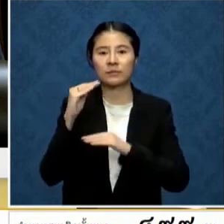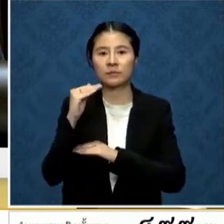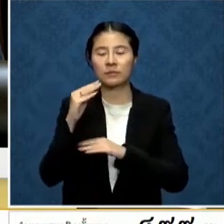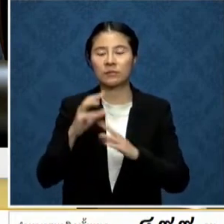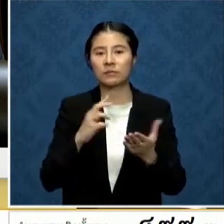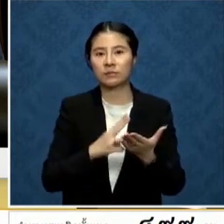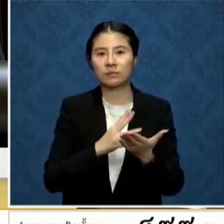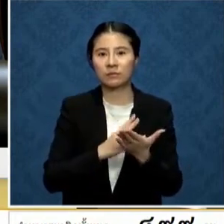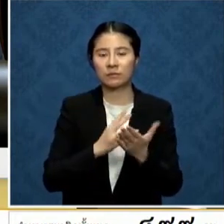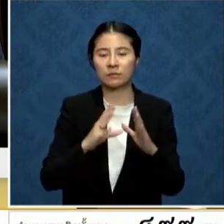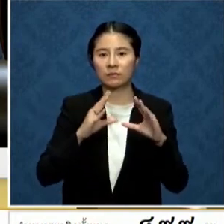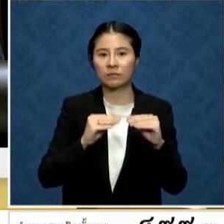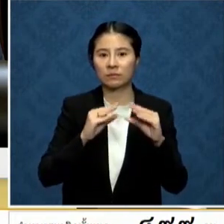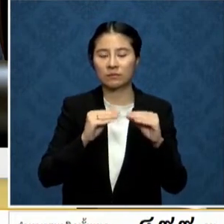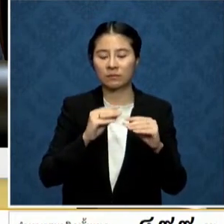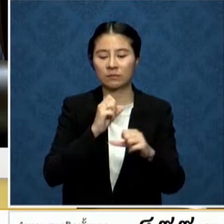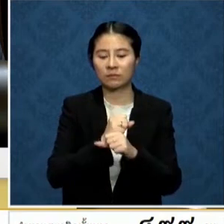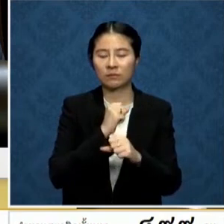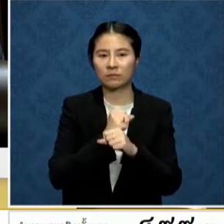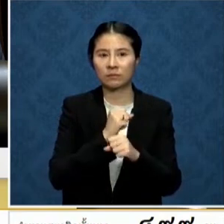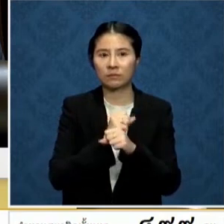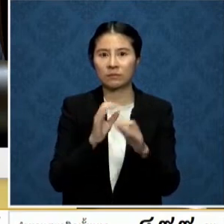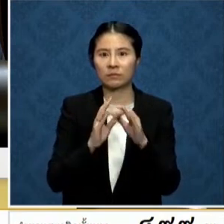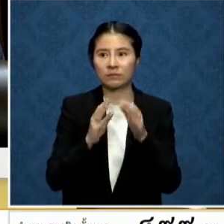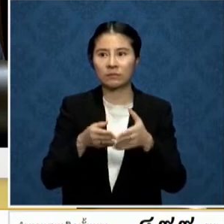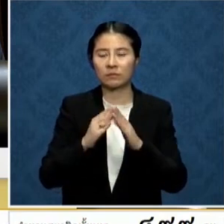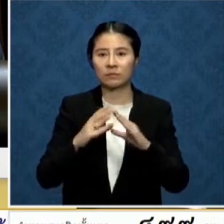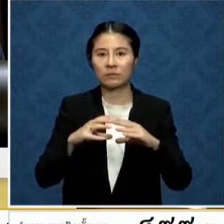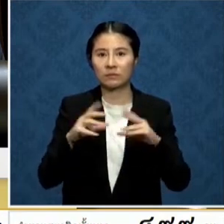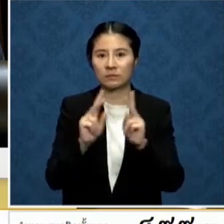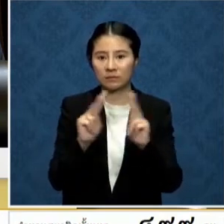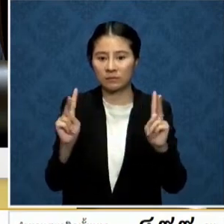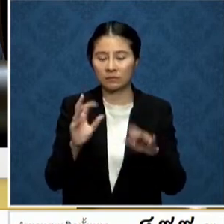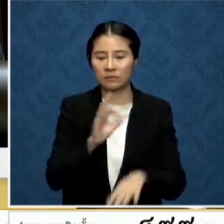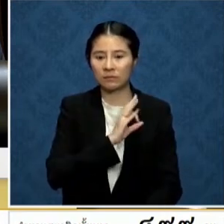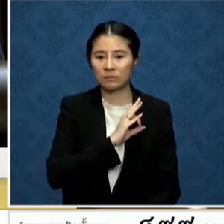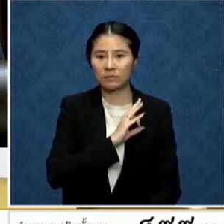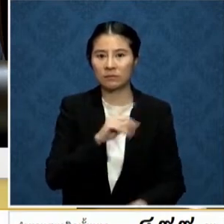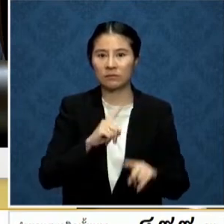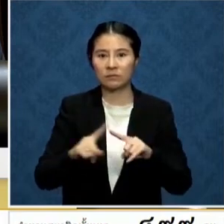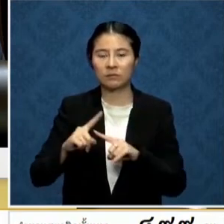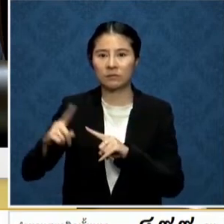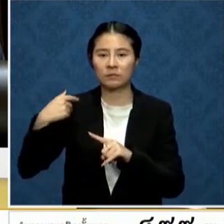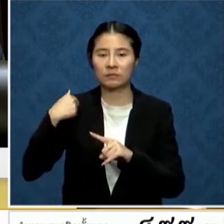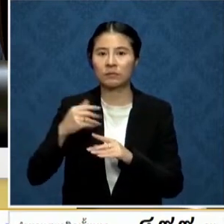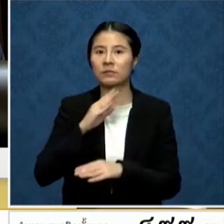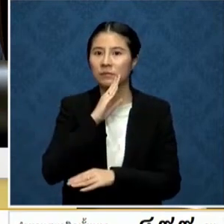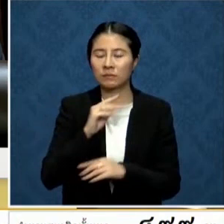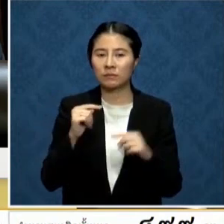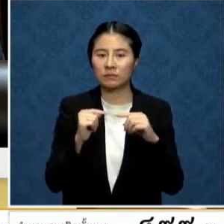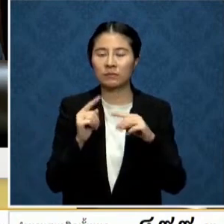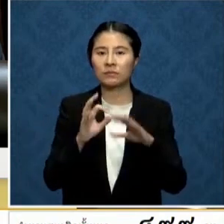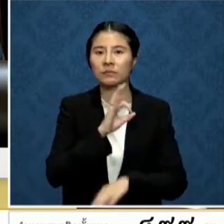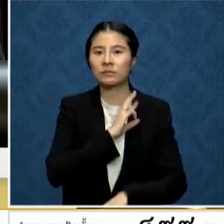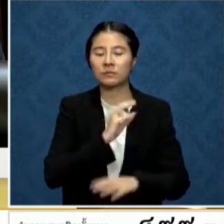ประชุมมีอำนาจในการที่จะเ่อส่งตั้งคณะกลั่นกองและมีสมาชิกกลั่นกองต่างๆถ้าเป็นสมาชิก